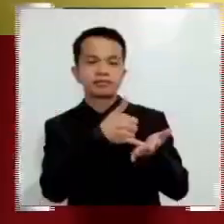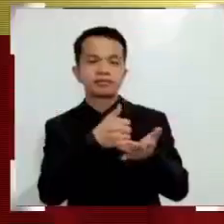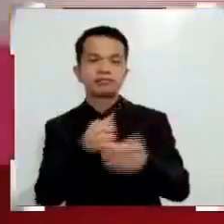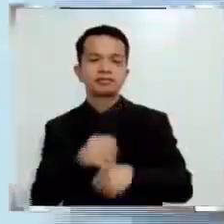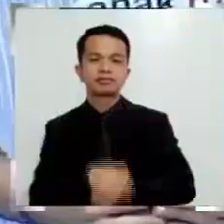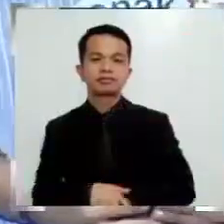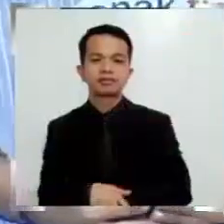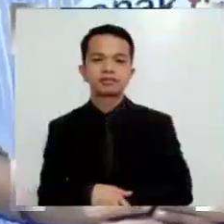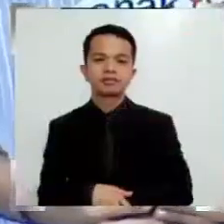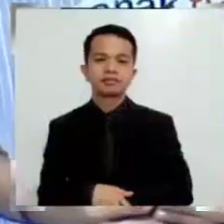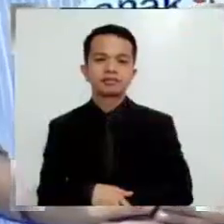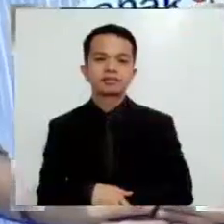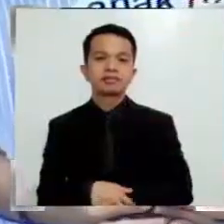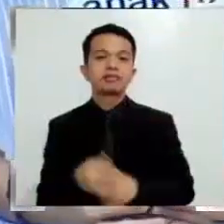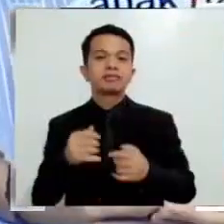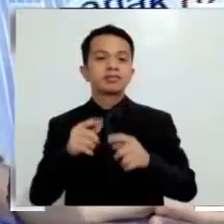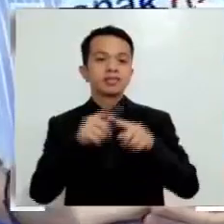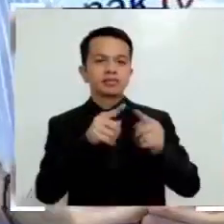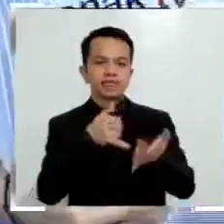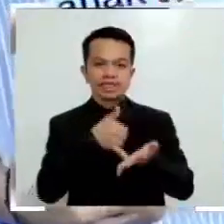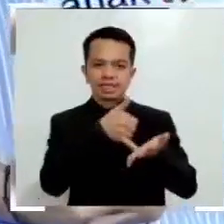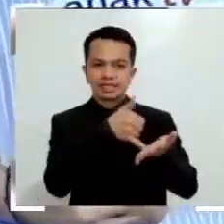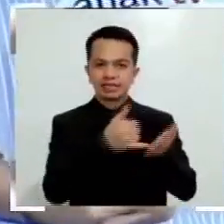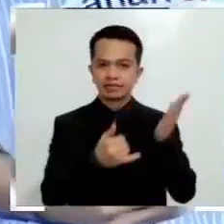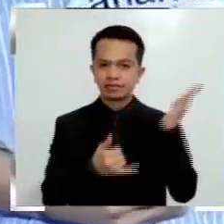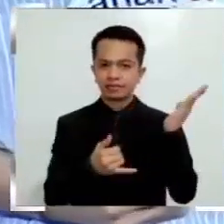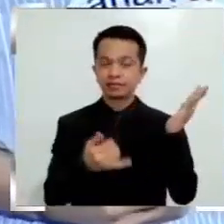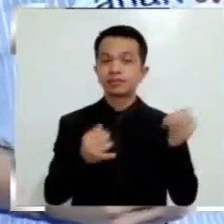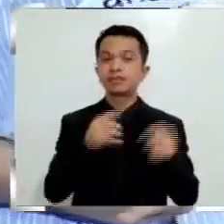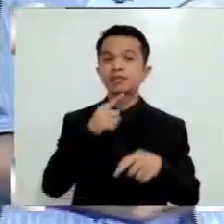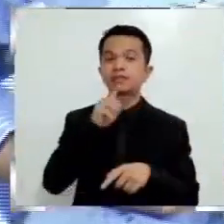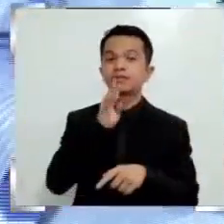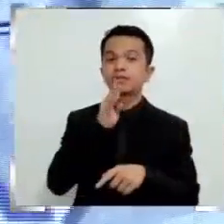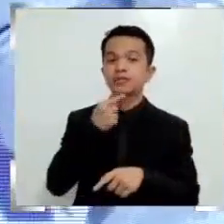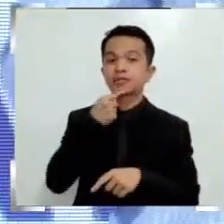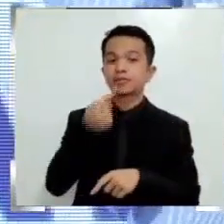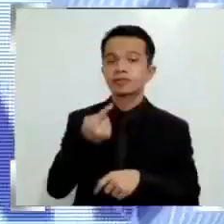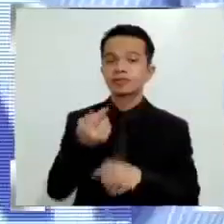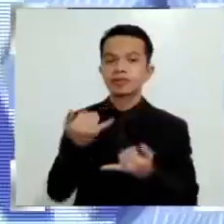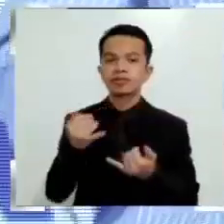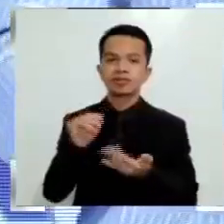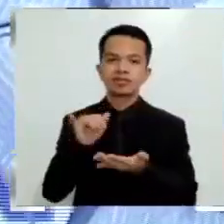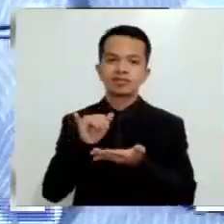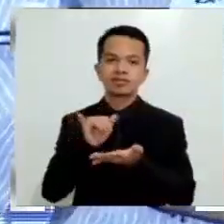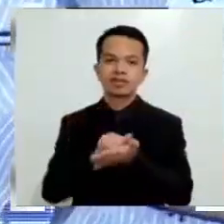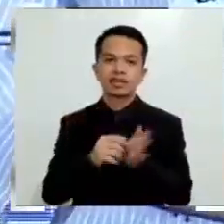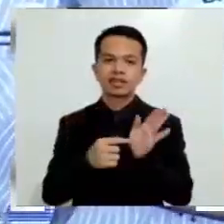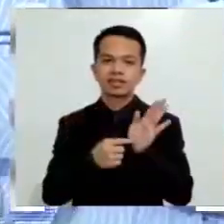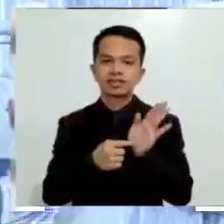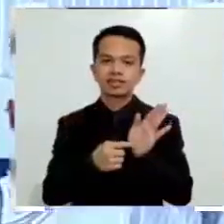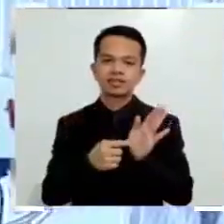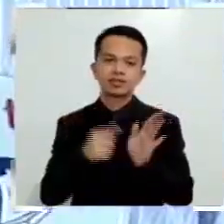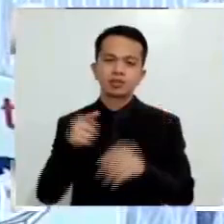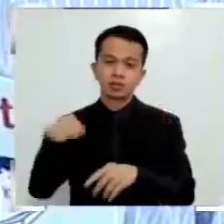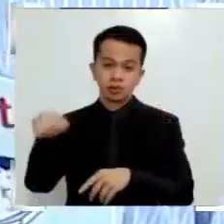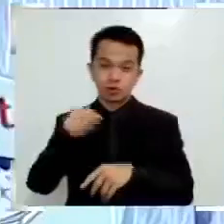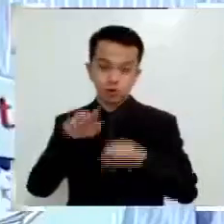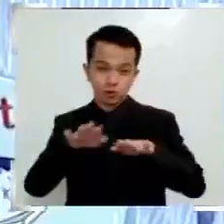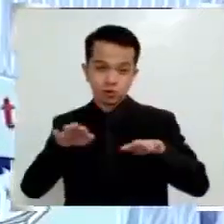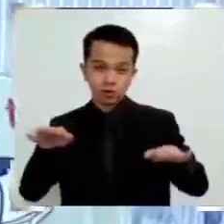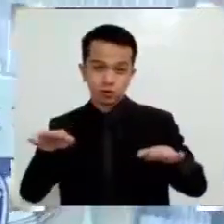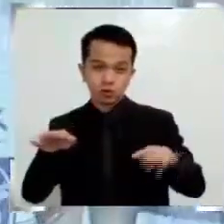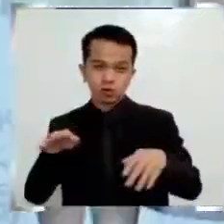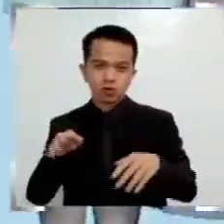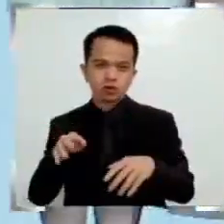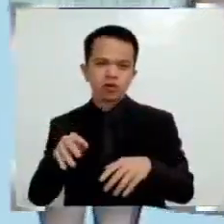Licaco. I think I just had a dream and never stopped chasing it. So sa mga bata dito, never stop chasing